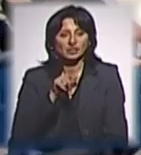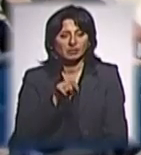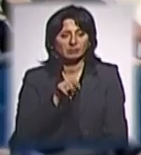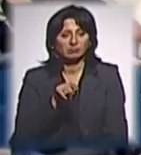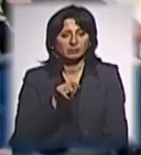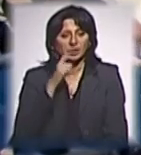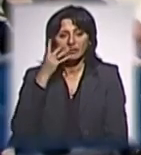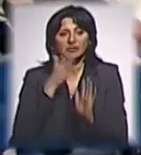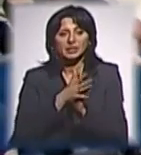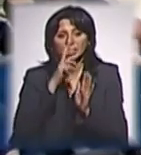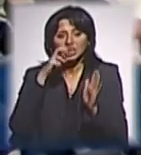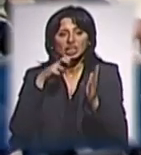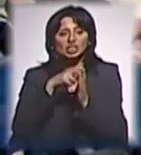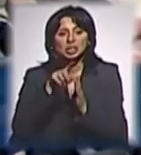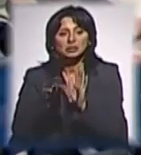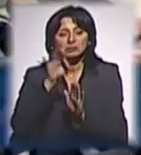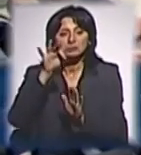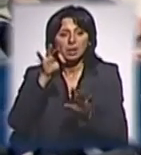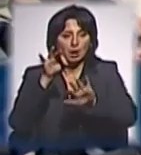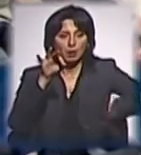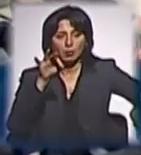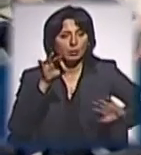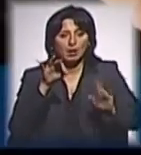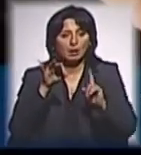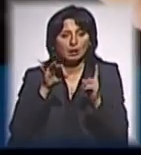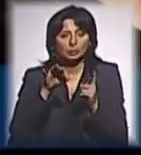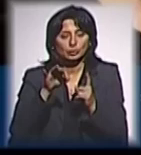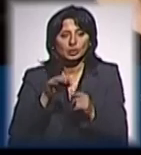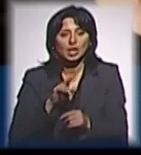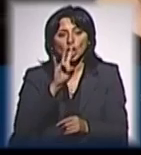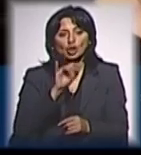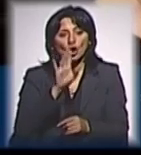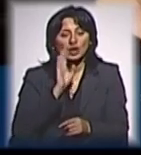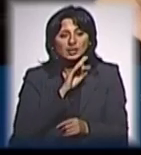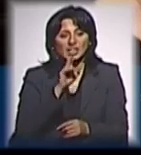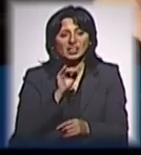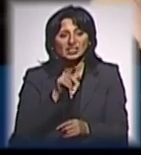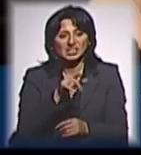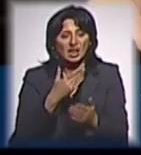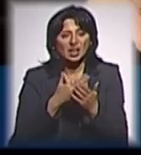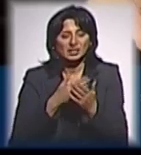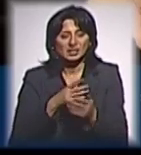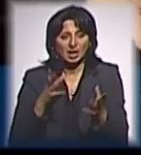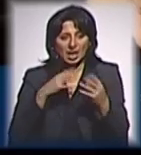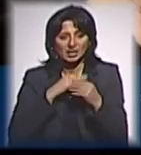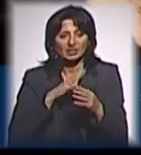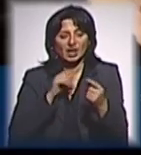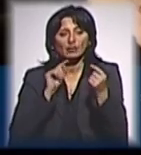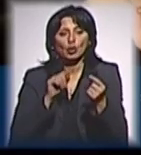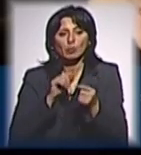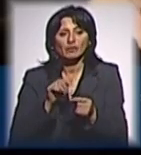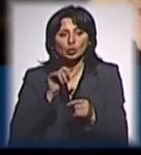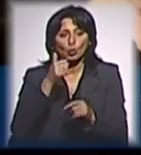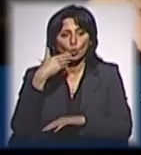არ ხვდები რა ნიშნით იქნა შერჩეული ის მთელი დანარჩენი ნუსხიდან? და ნორა კვიციანი, რომელიც იყო, როცა ჩვენ ერთად ვიყავით ოპოზიციაში, აი ჩვენ